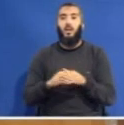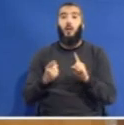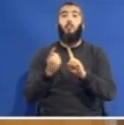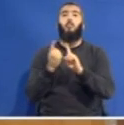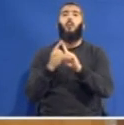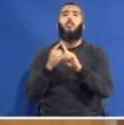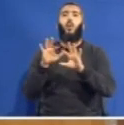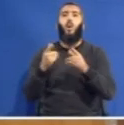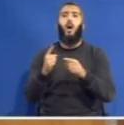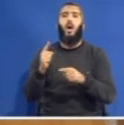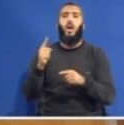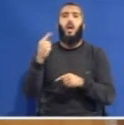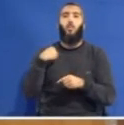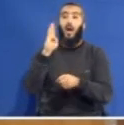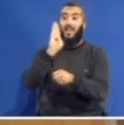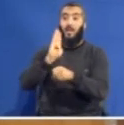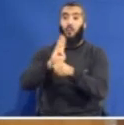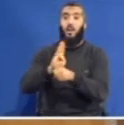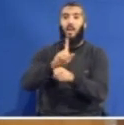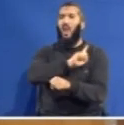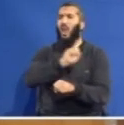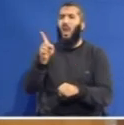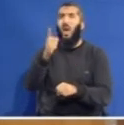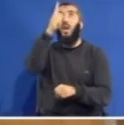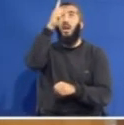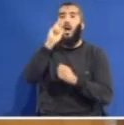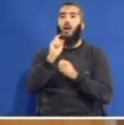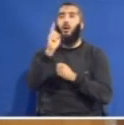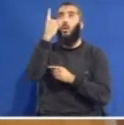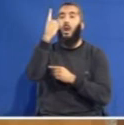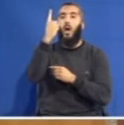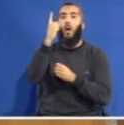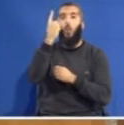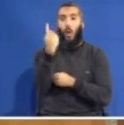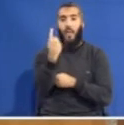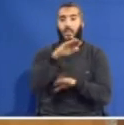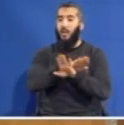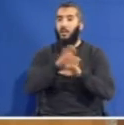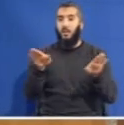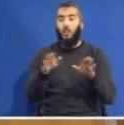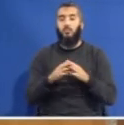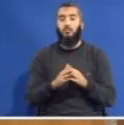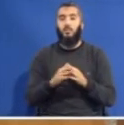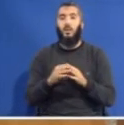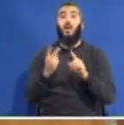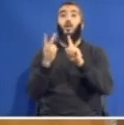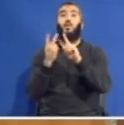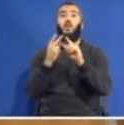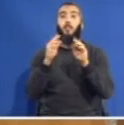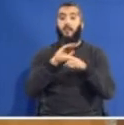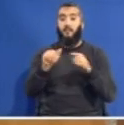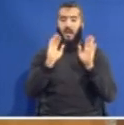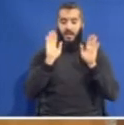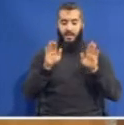يجب عليه أن يؤدي الصلوات الخمس التي افترضها الله تعالى على المكلفين من المؤمنين.